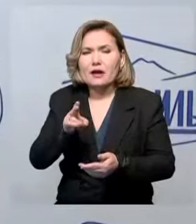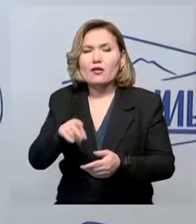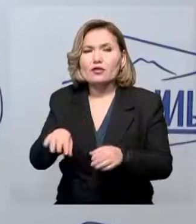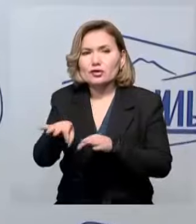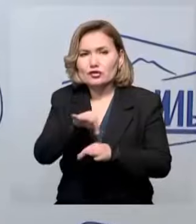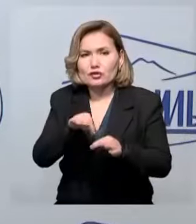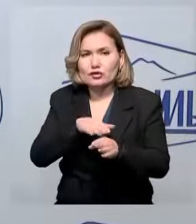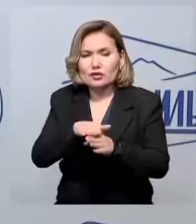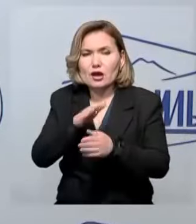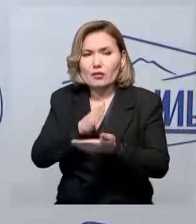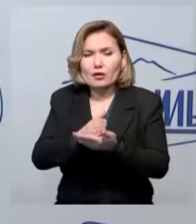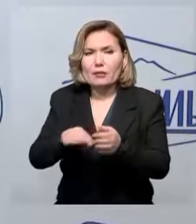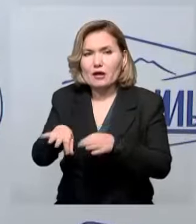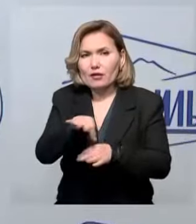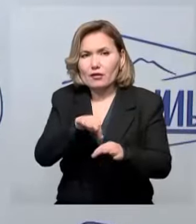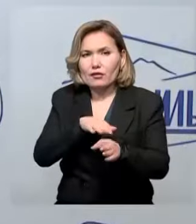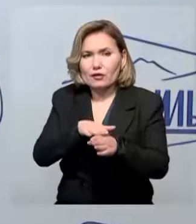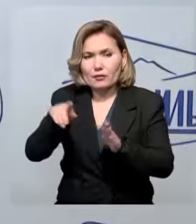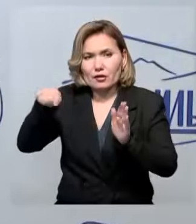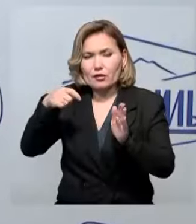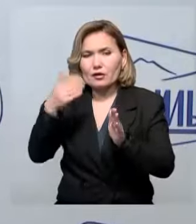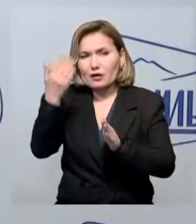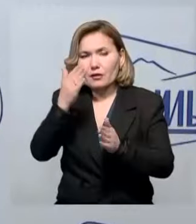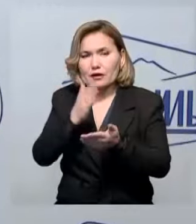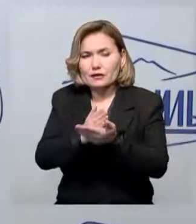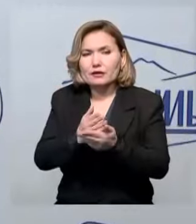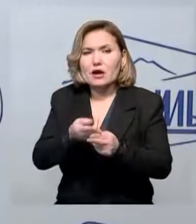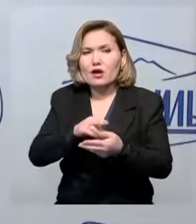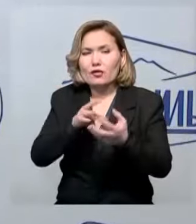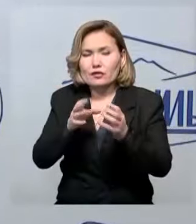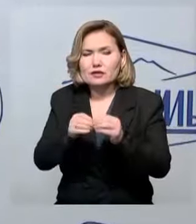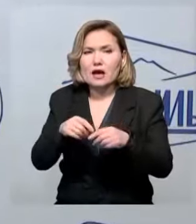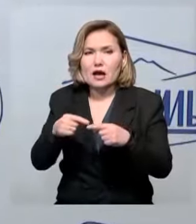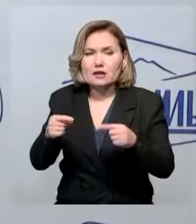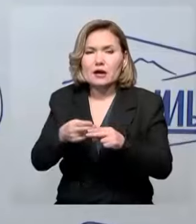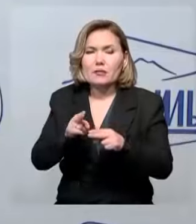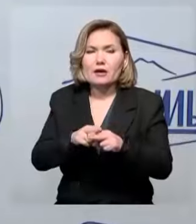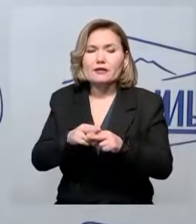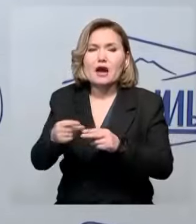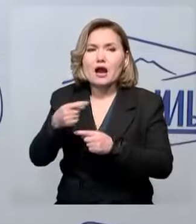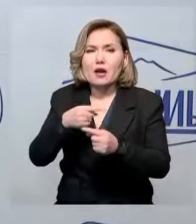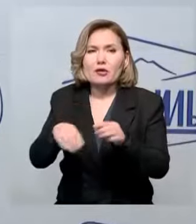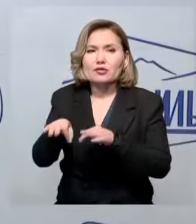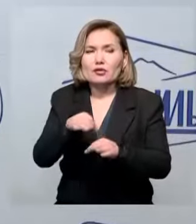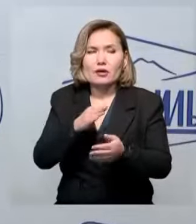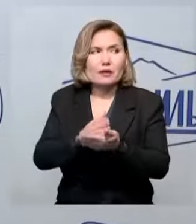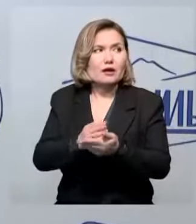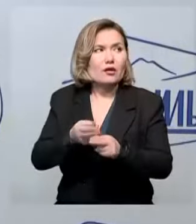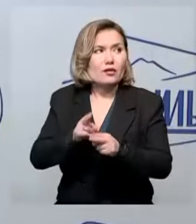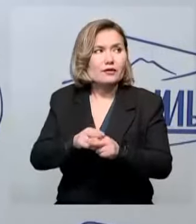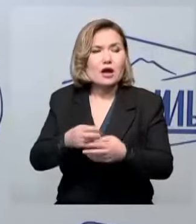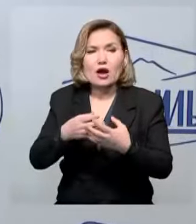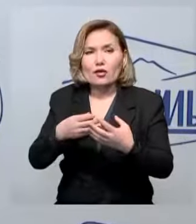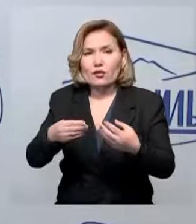жобасы бар. Қазір Сказа Розовым Зайцы дейді, ол енді коммерциялық жоба, оны осы